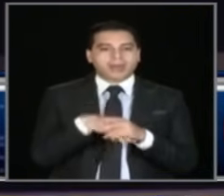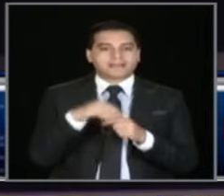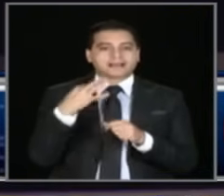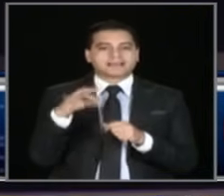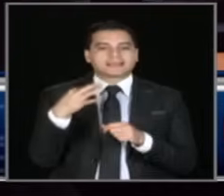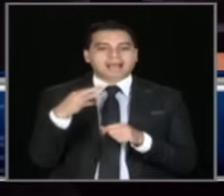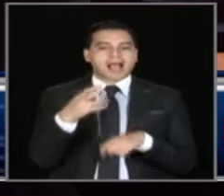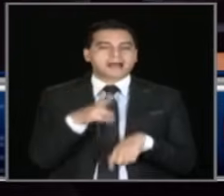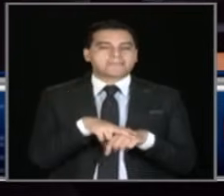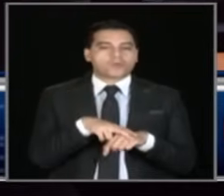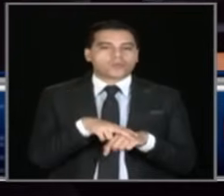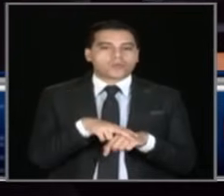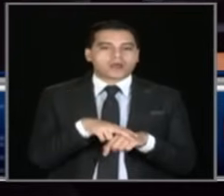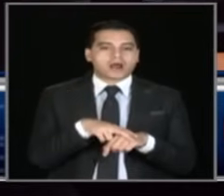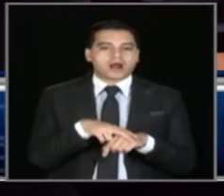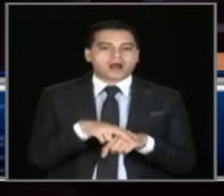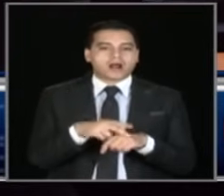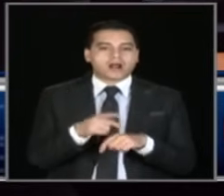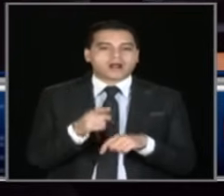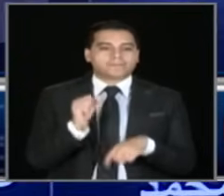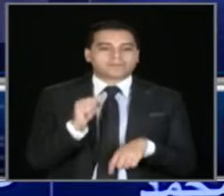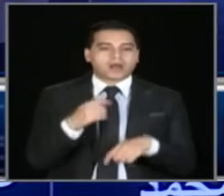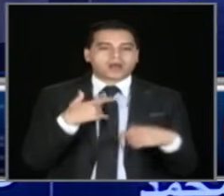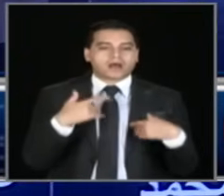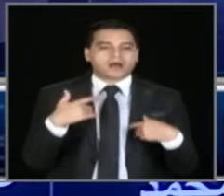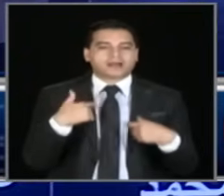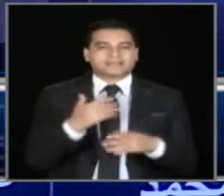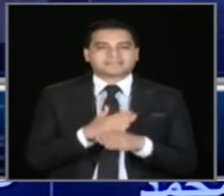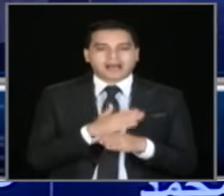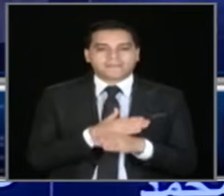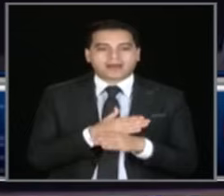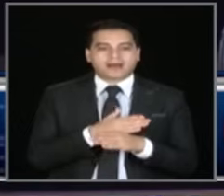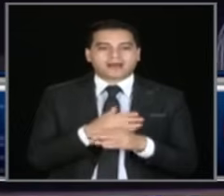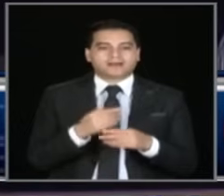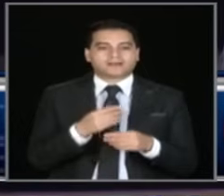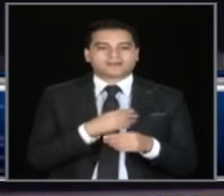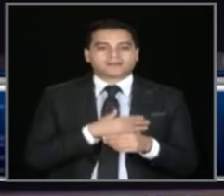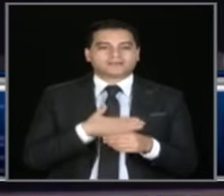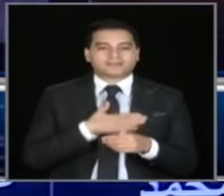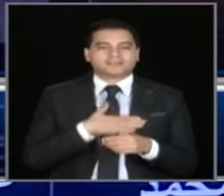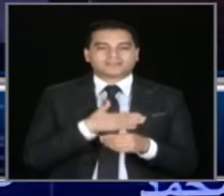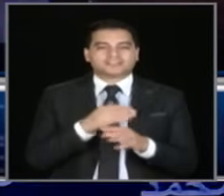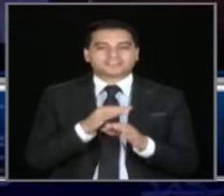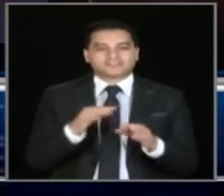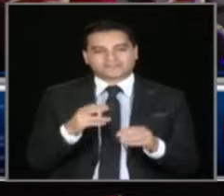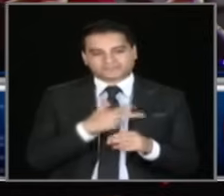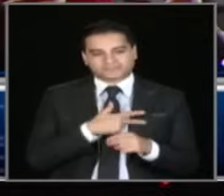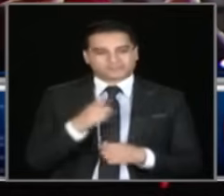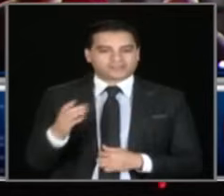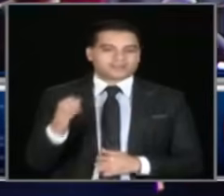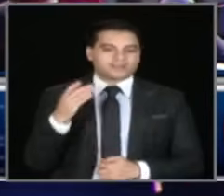المجوهرات والعلاج الروحاني. عبد الرحمن إجابتك. كوبا. إجابة خاطئة.